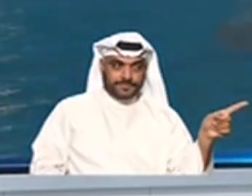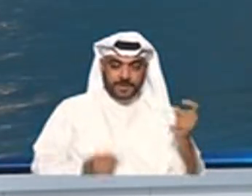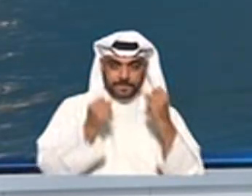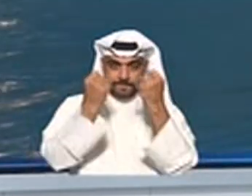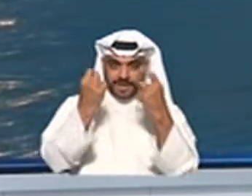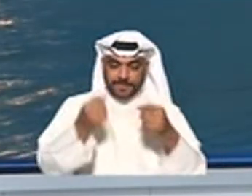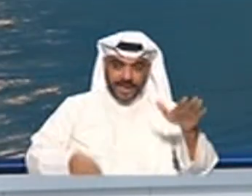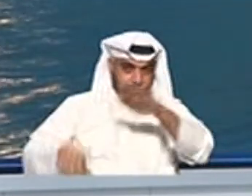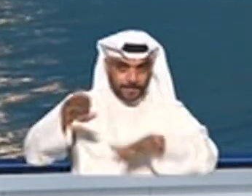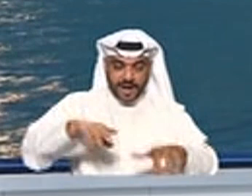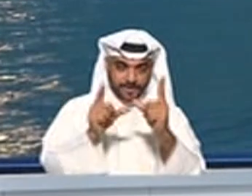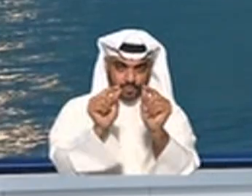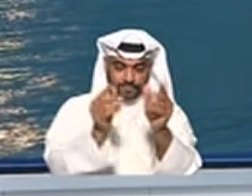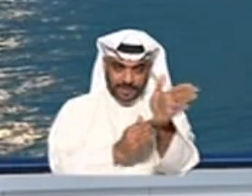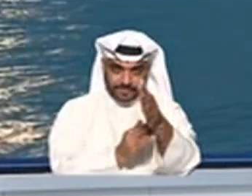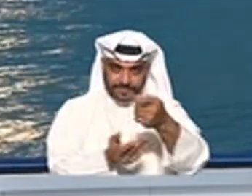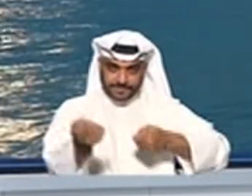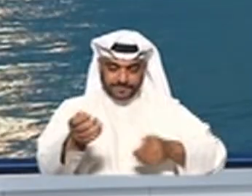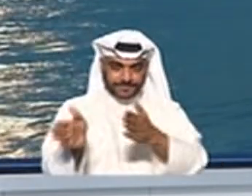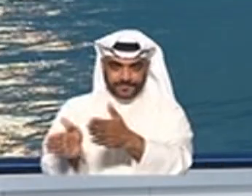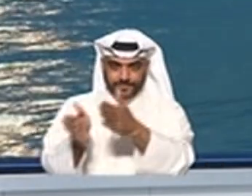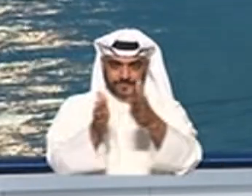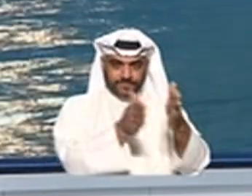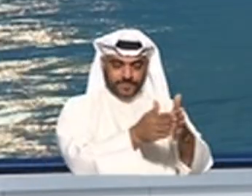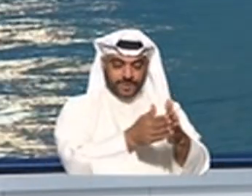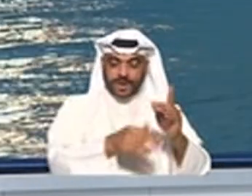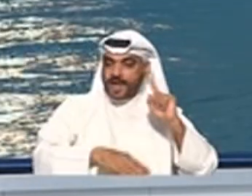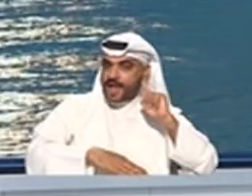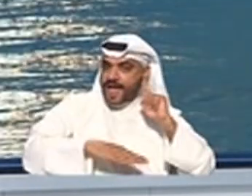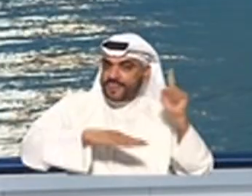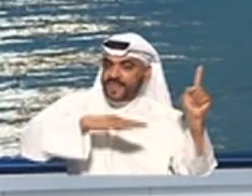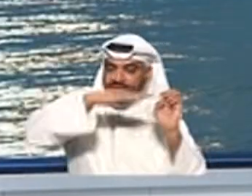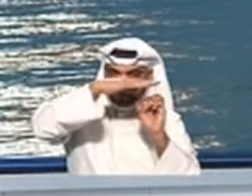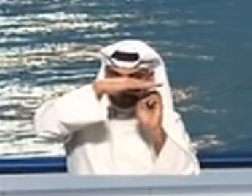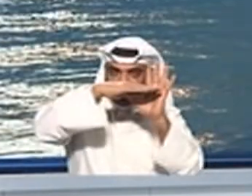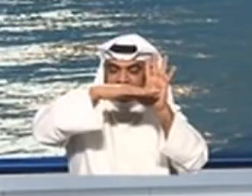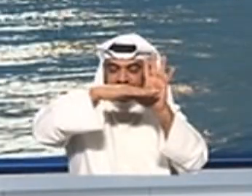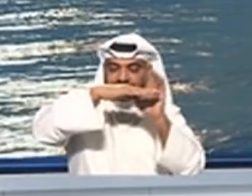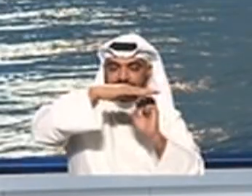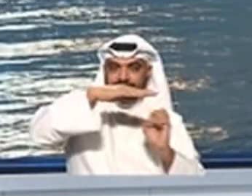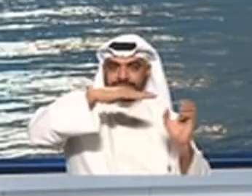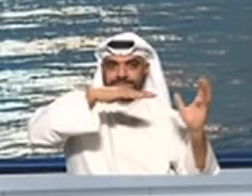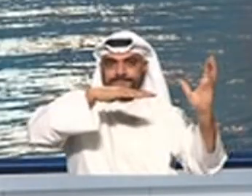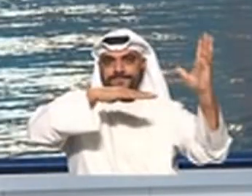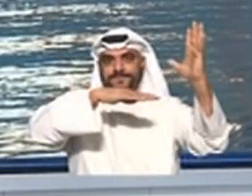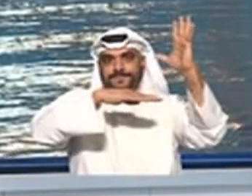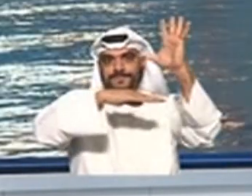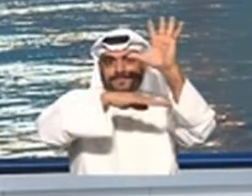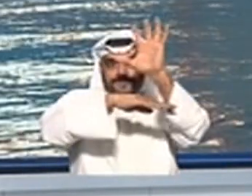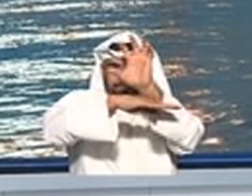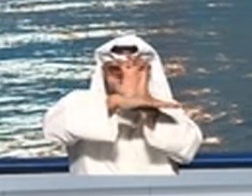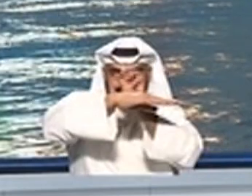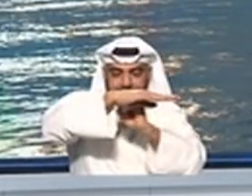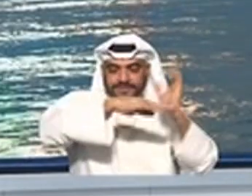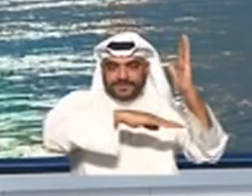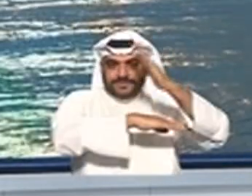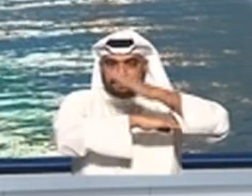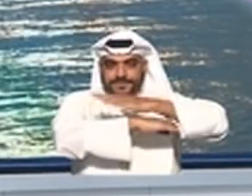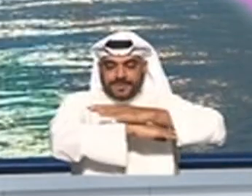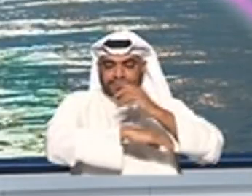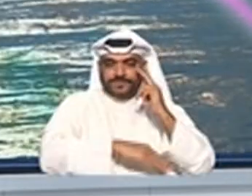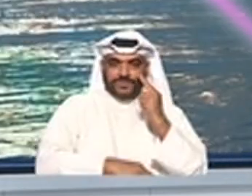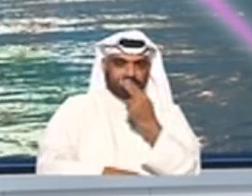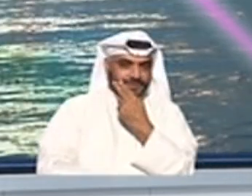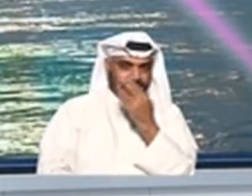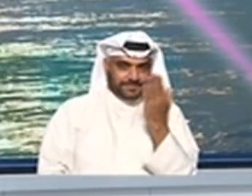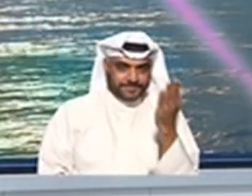بينزل البحر. المواقيت بإذن الله، أذان الفير الساعة 4، والشروق الساعة 5:23 دقيقة، والمغرب الساعة